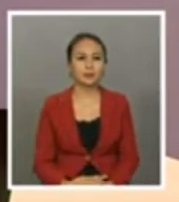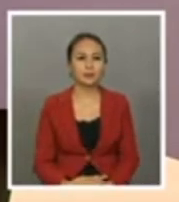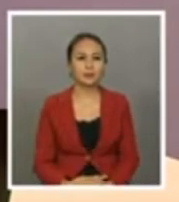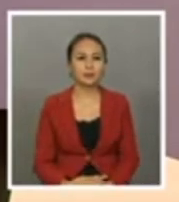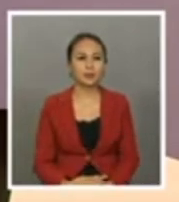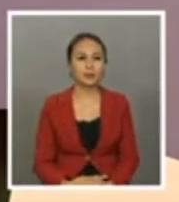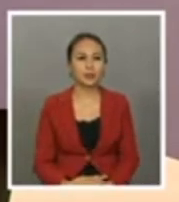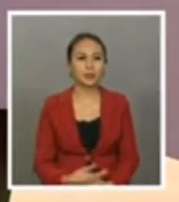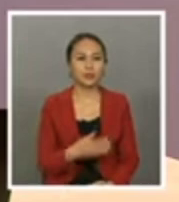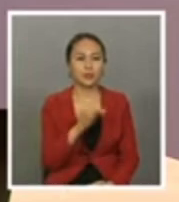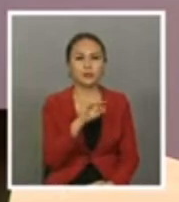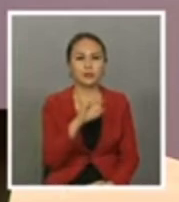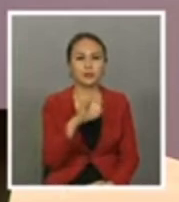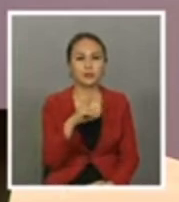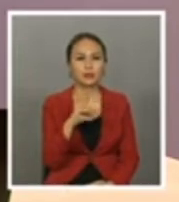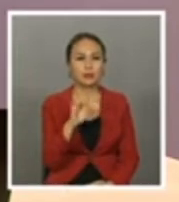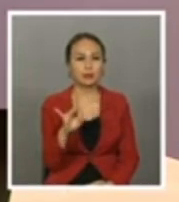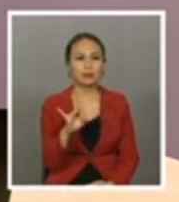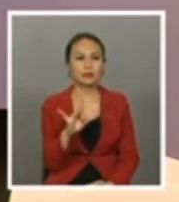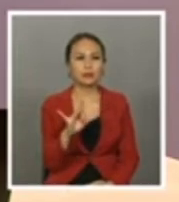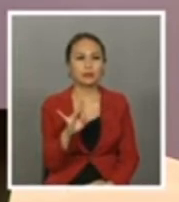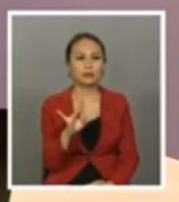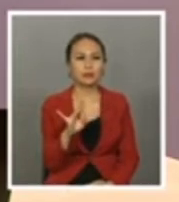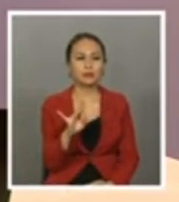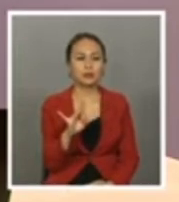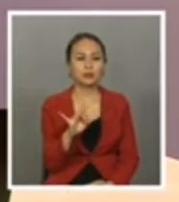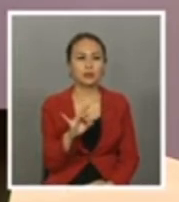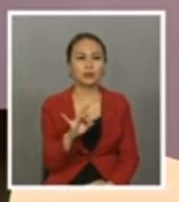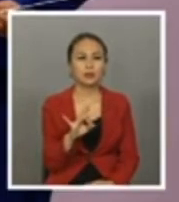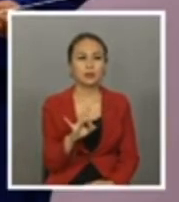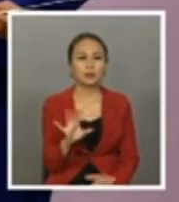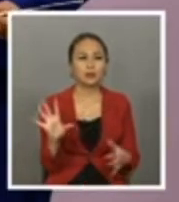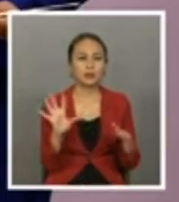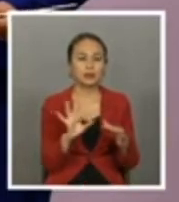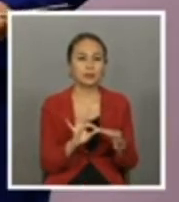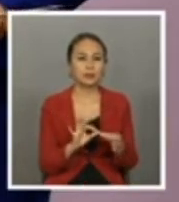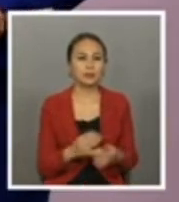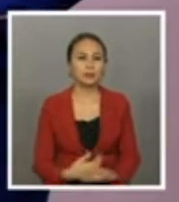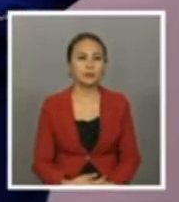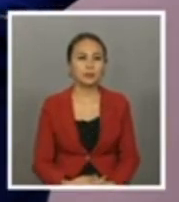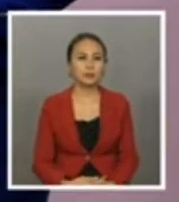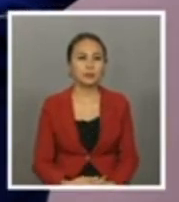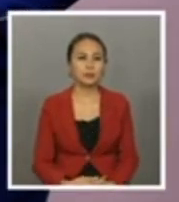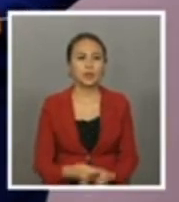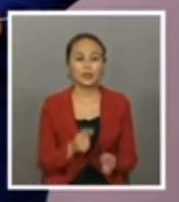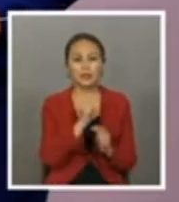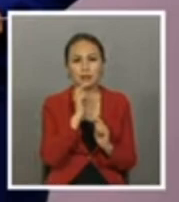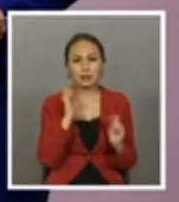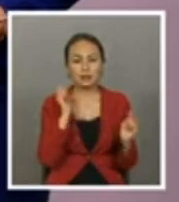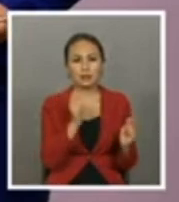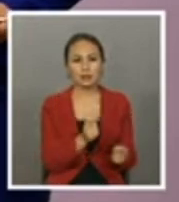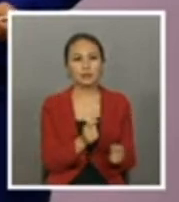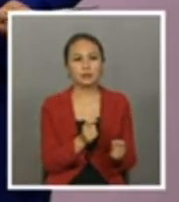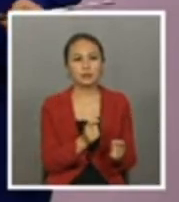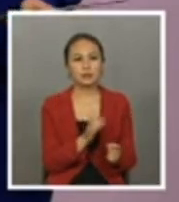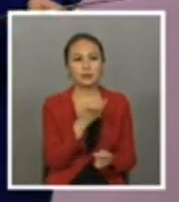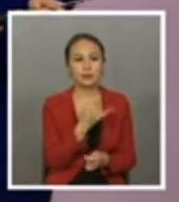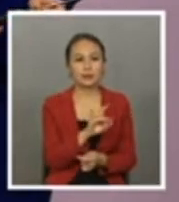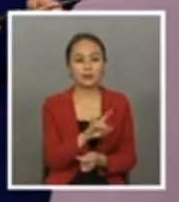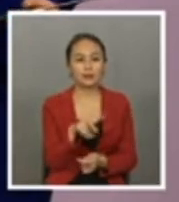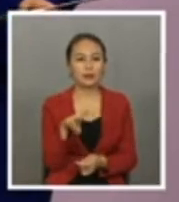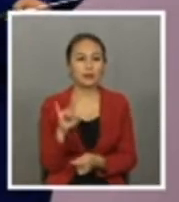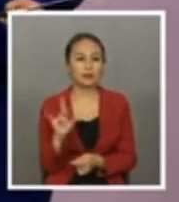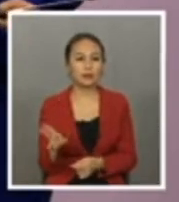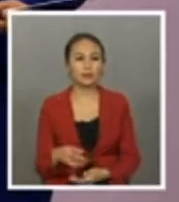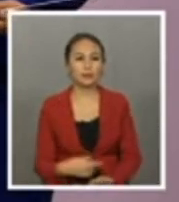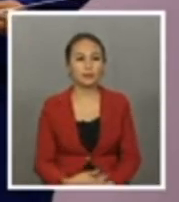Іскер түбірі іс, кер жұрнақ. Сыйлық түбірі сый,